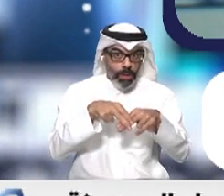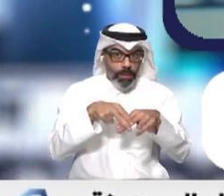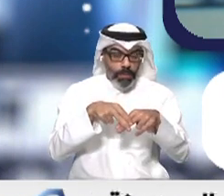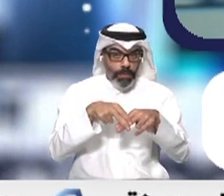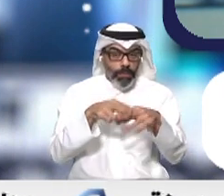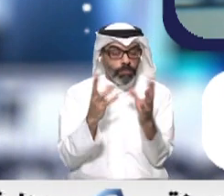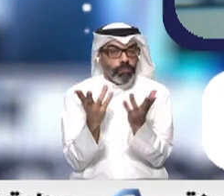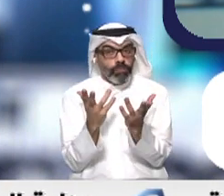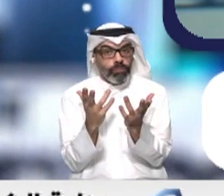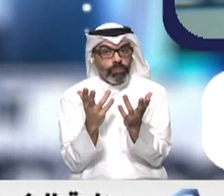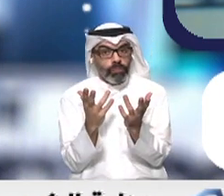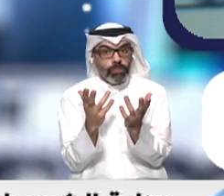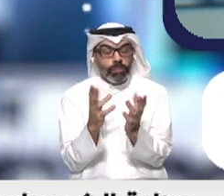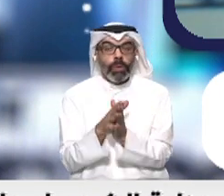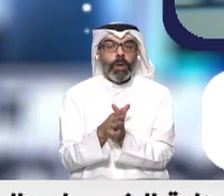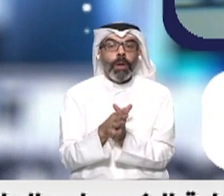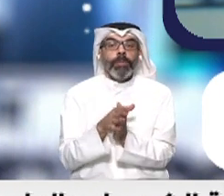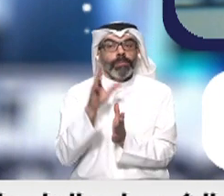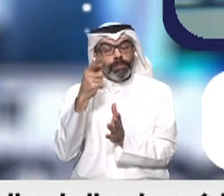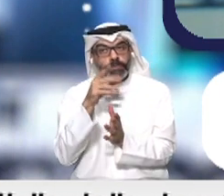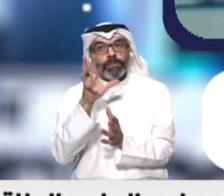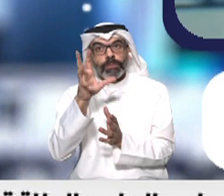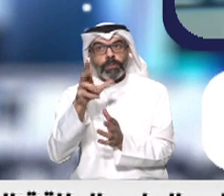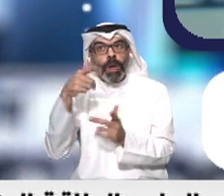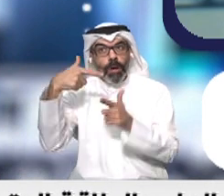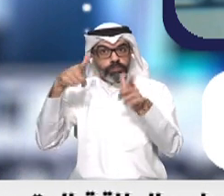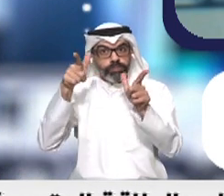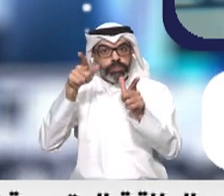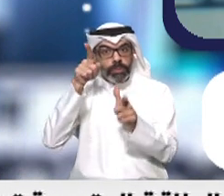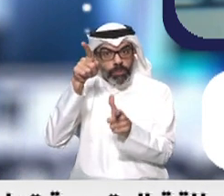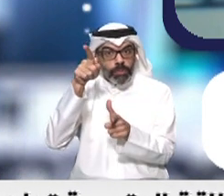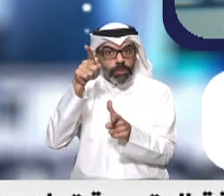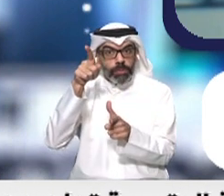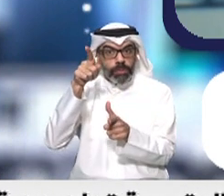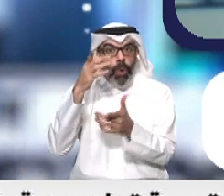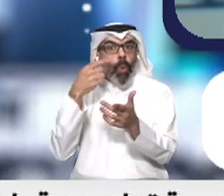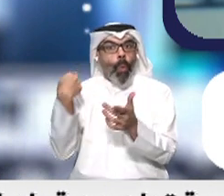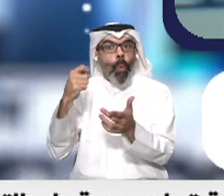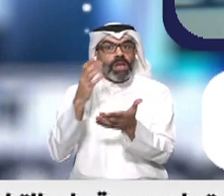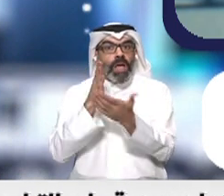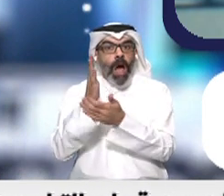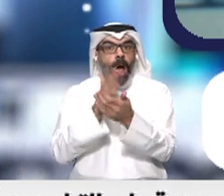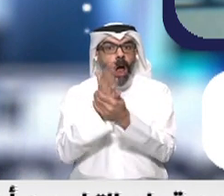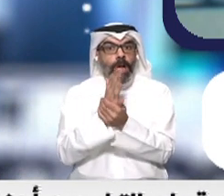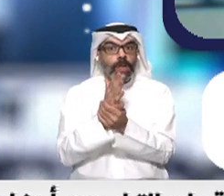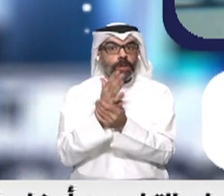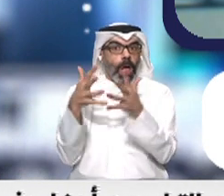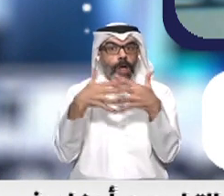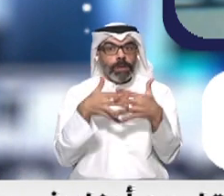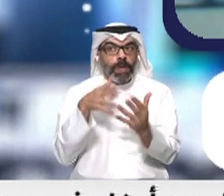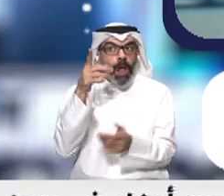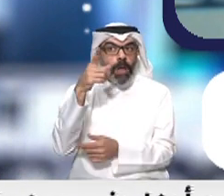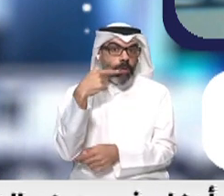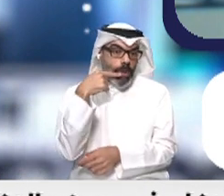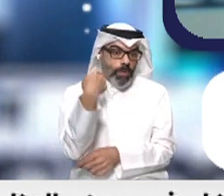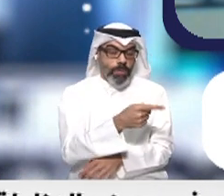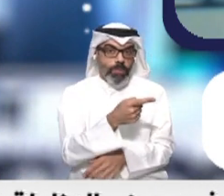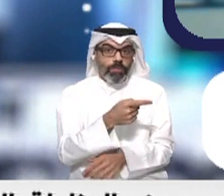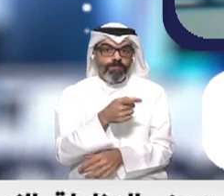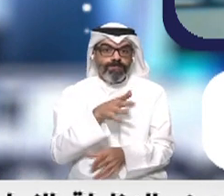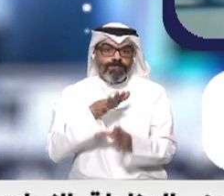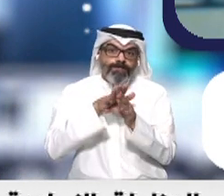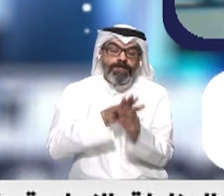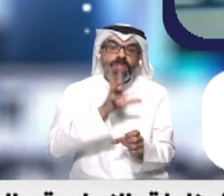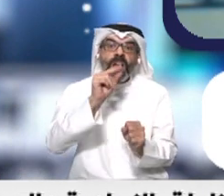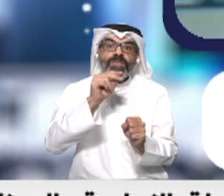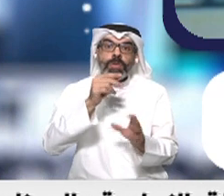بالتأكيد، يعني تصريحات بلينكن في إسرائيل اليوم بالتأكيد تؤشر إلى أن هناك ضغط، وإن